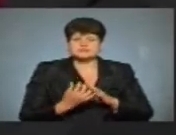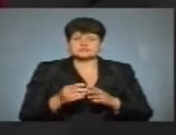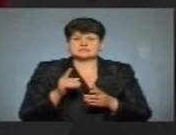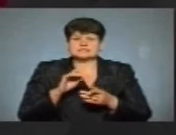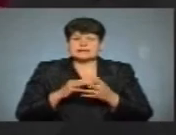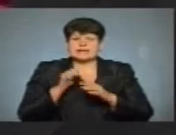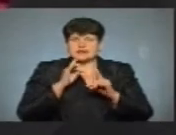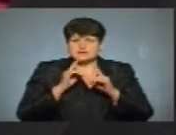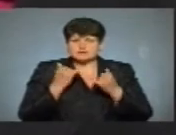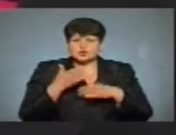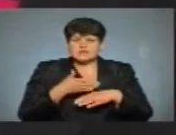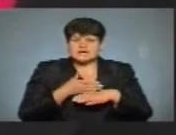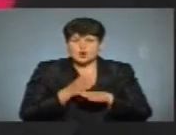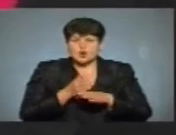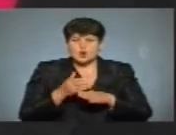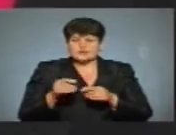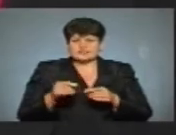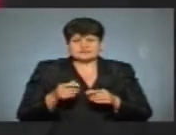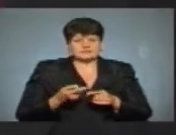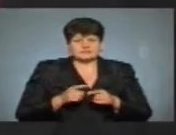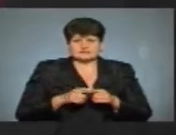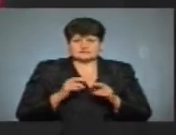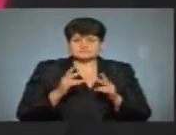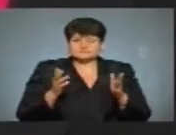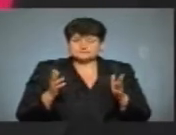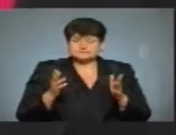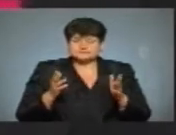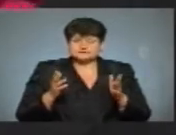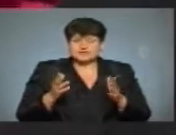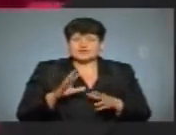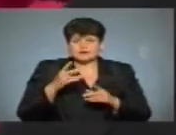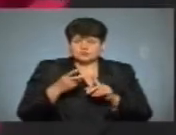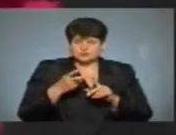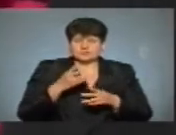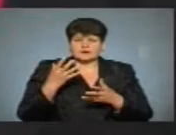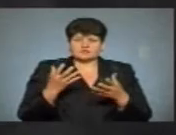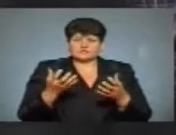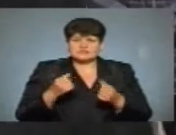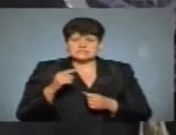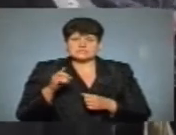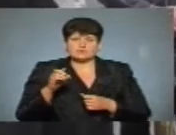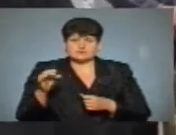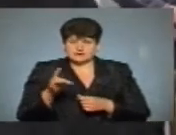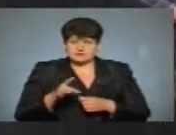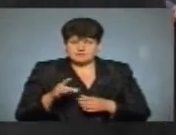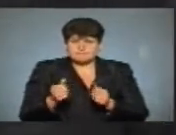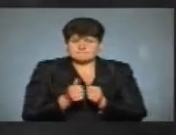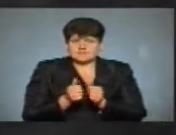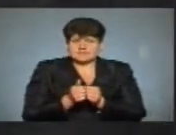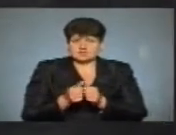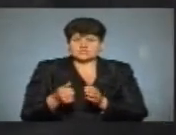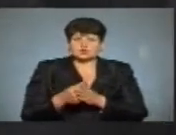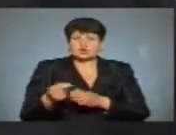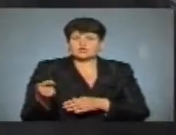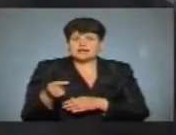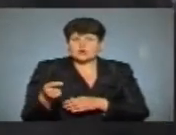рад. І сьогодні їх розділити – це взагалі. Друге, ми взагалі, то якщо взяти Зборівщина, ближче до